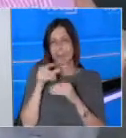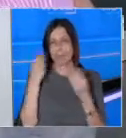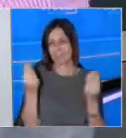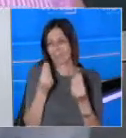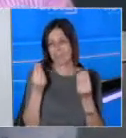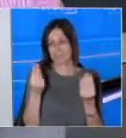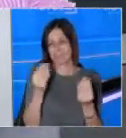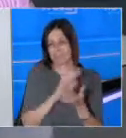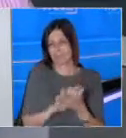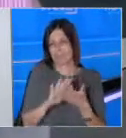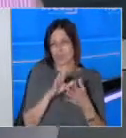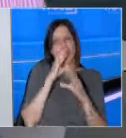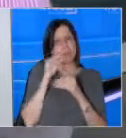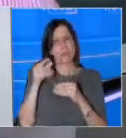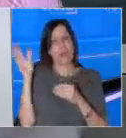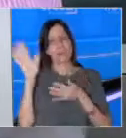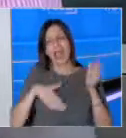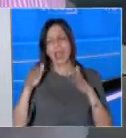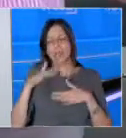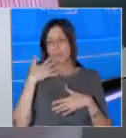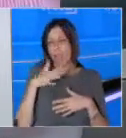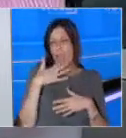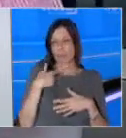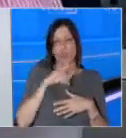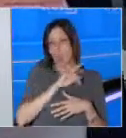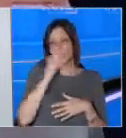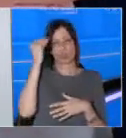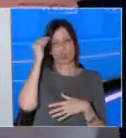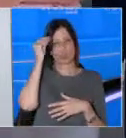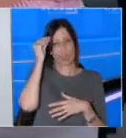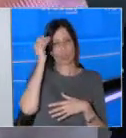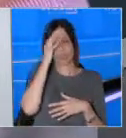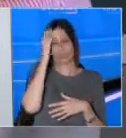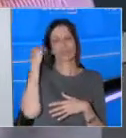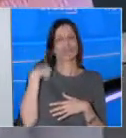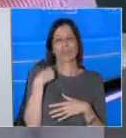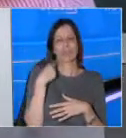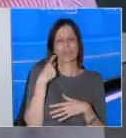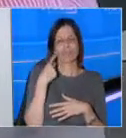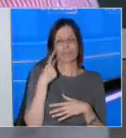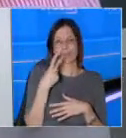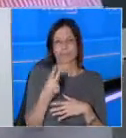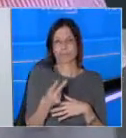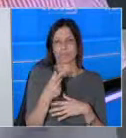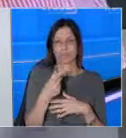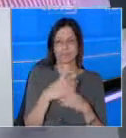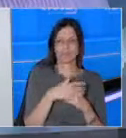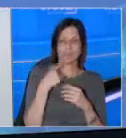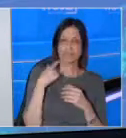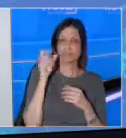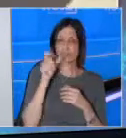מה בכך, מדובר פה באלימות חריפה ביותר, שאני לא זוכר שנראיתה אי פעם מצד איש חינוך בכיר כל